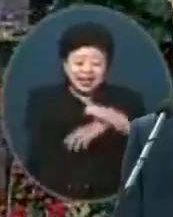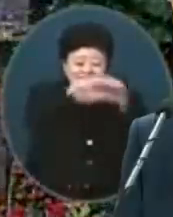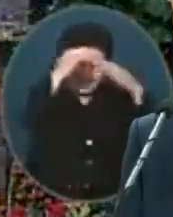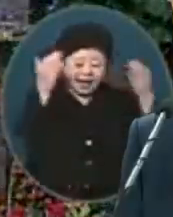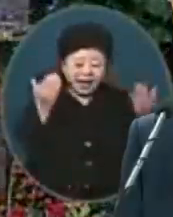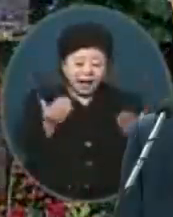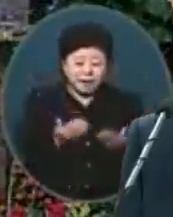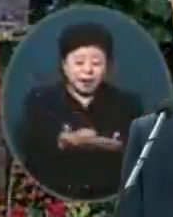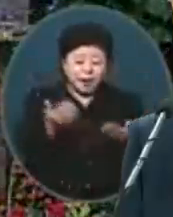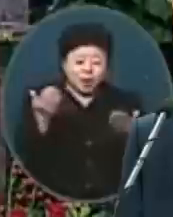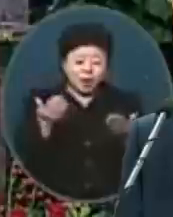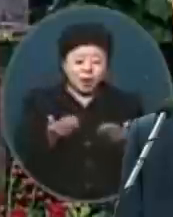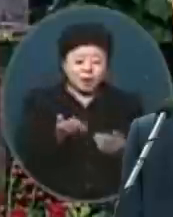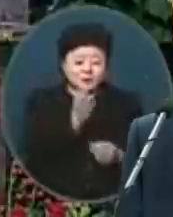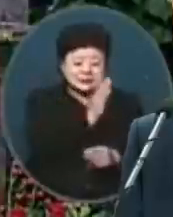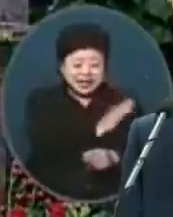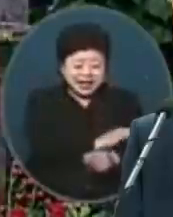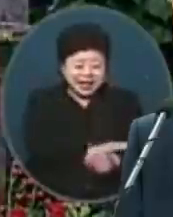내가